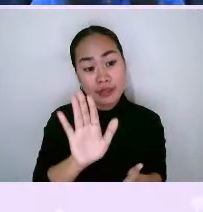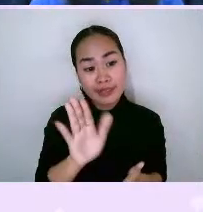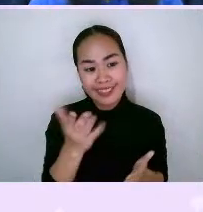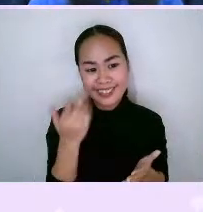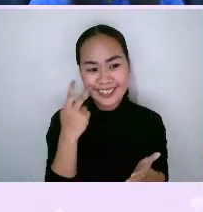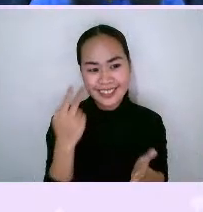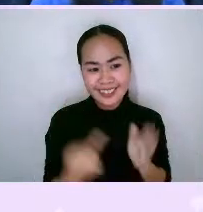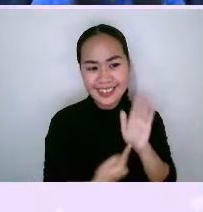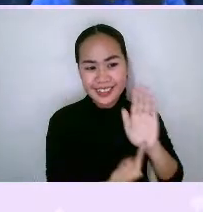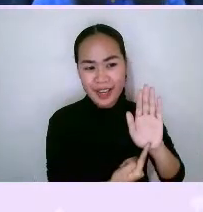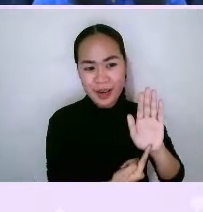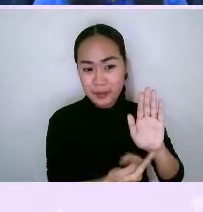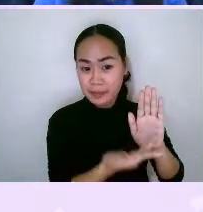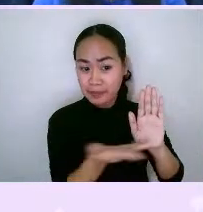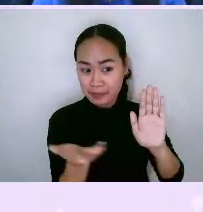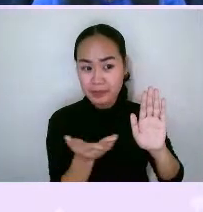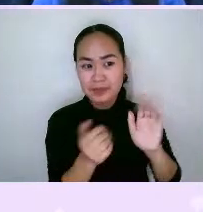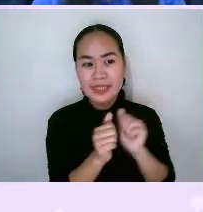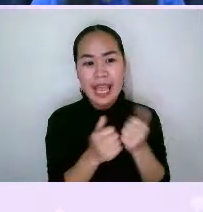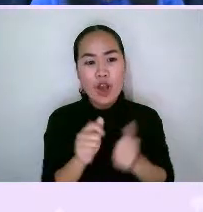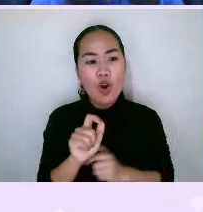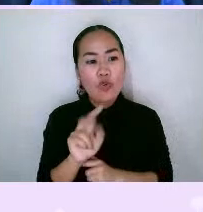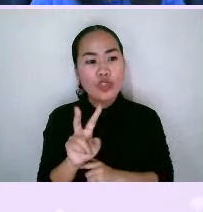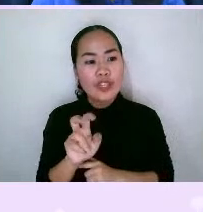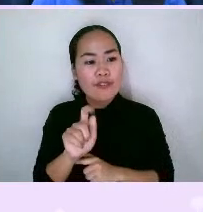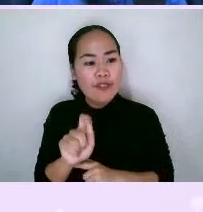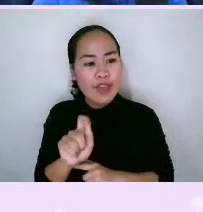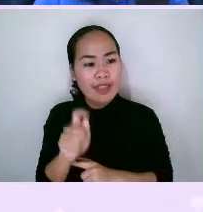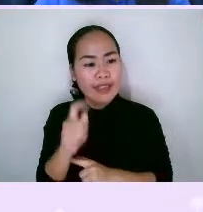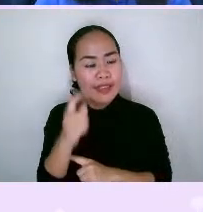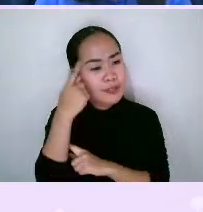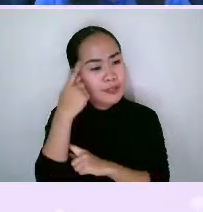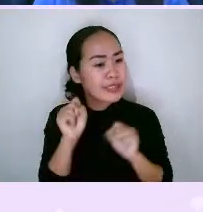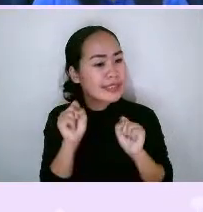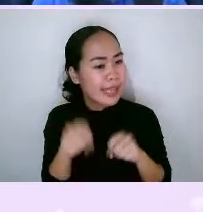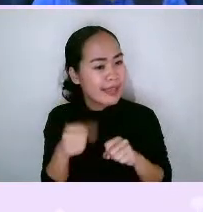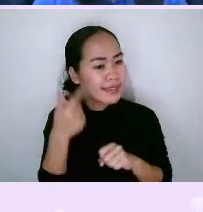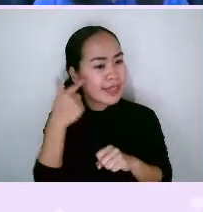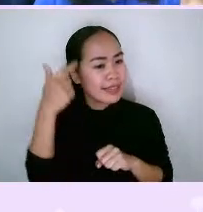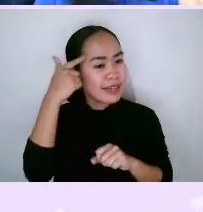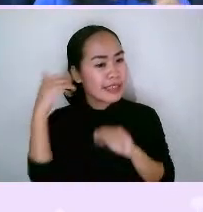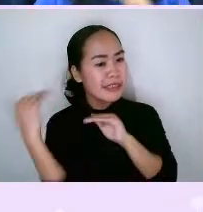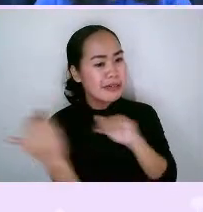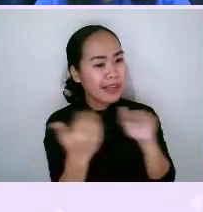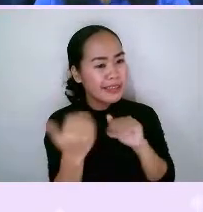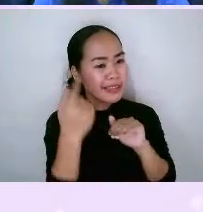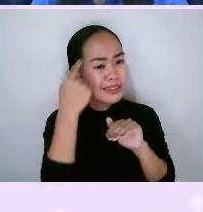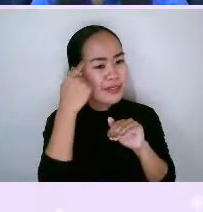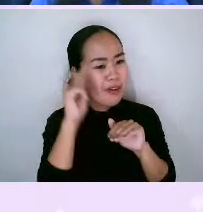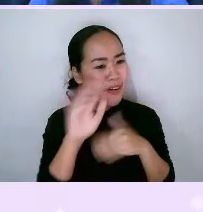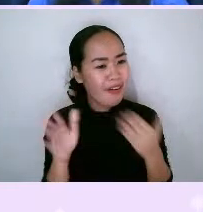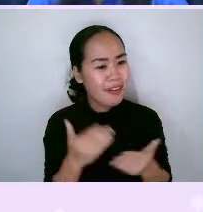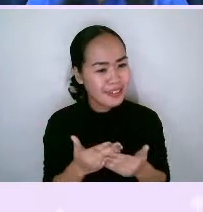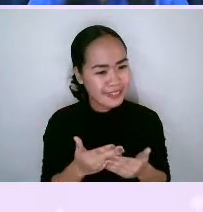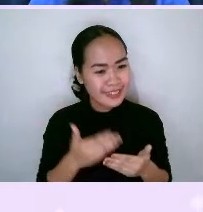ang TVET ay para po sa gender equality and TVET po for everyone. Next slide po,